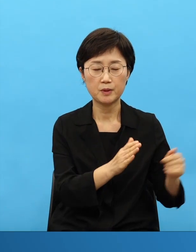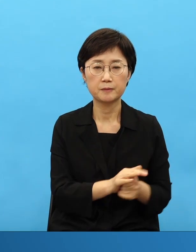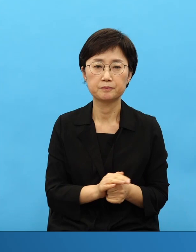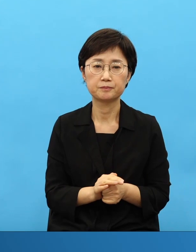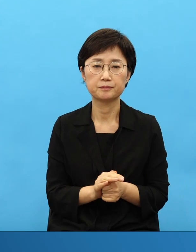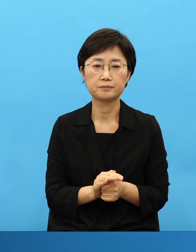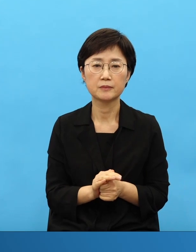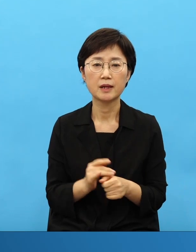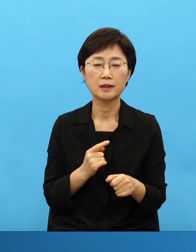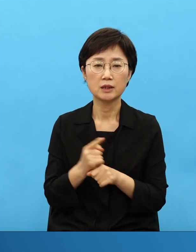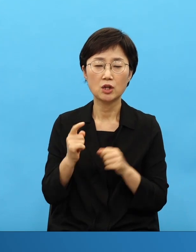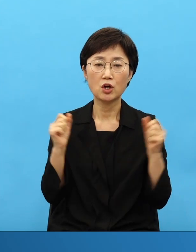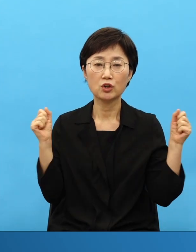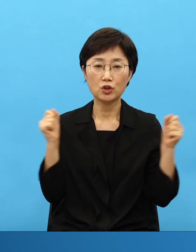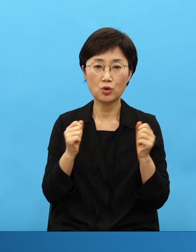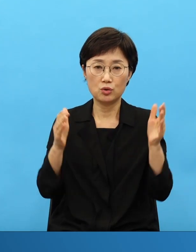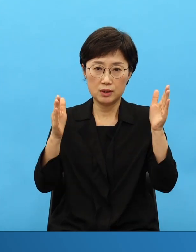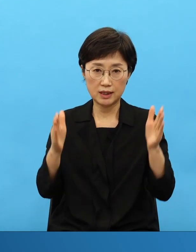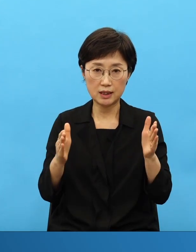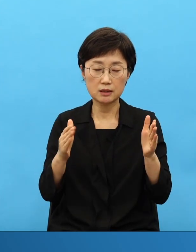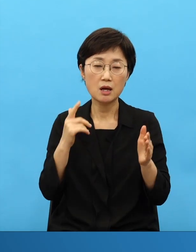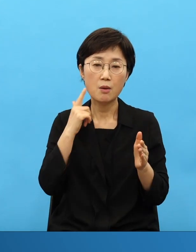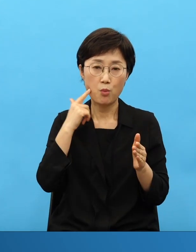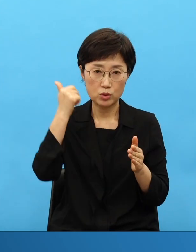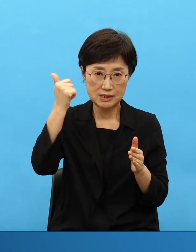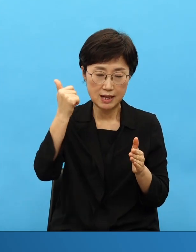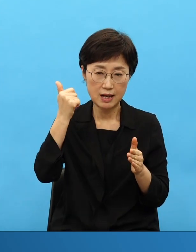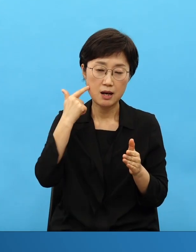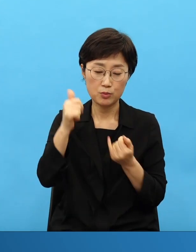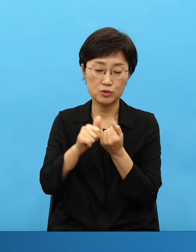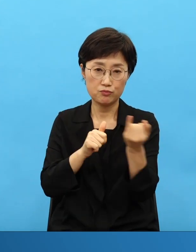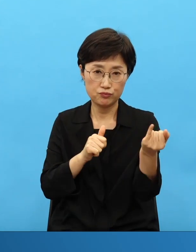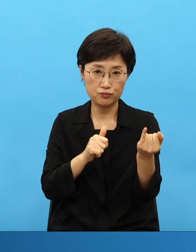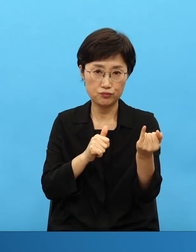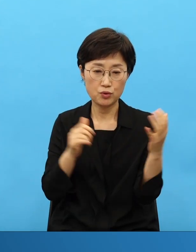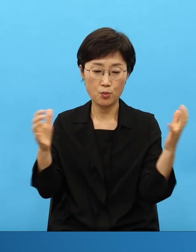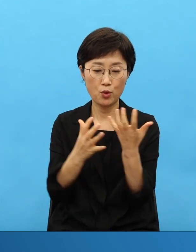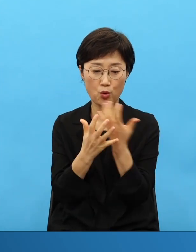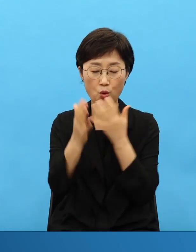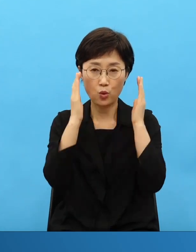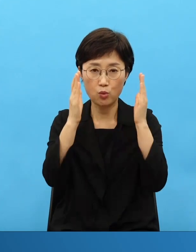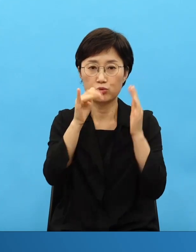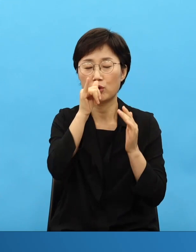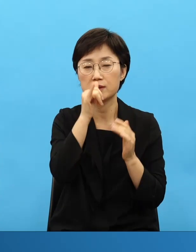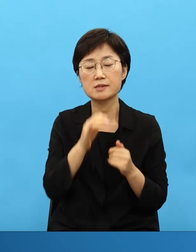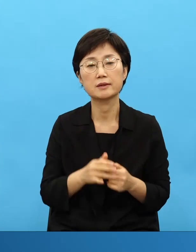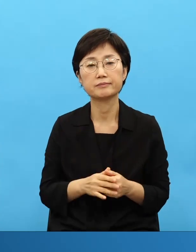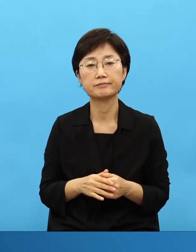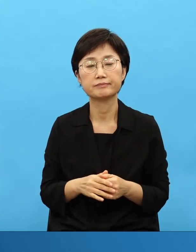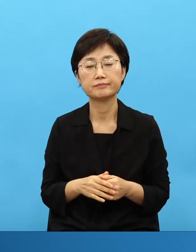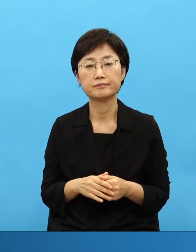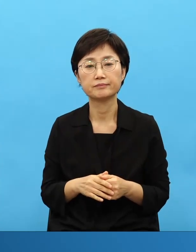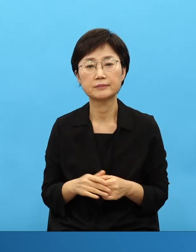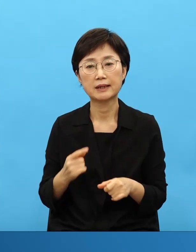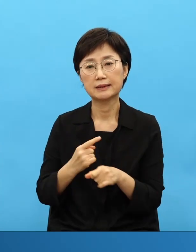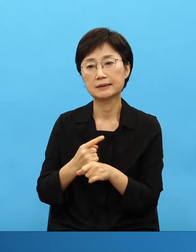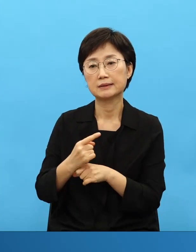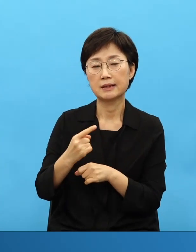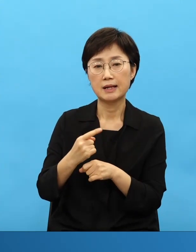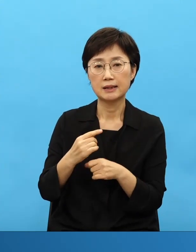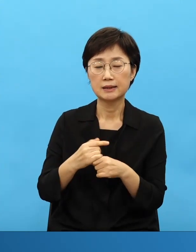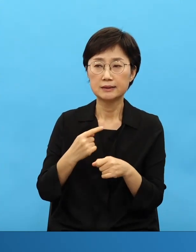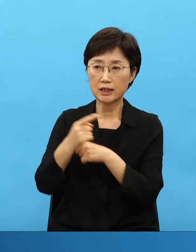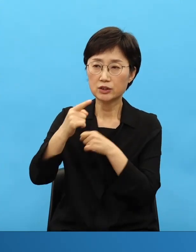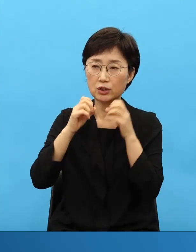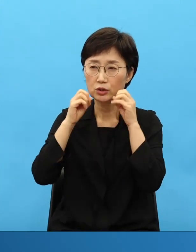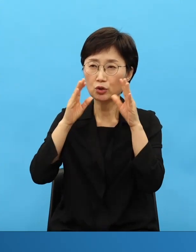2023년 겨울학기 목회 사모원이 오는 1월 11일 덕평 RUTC에서 열립니다. 내년 전도운동의